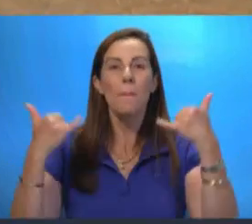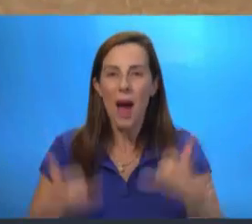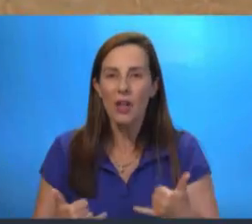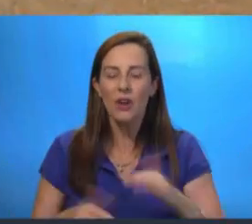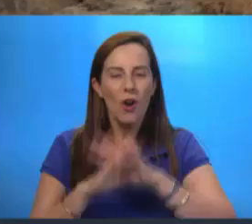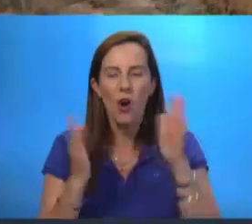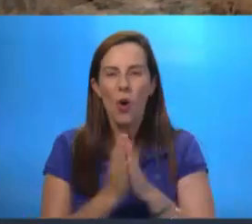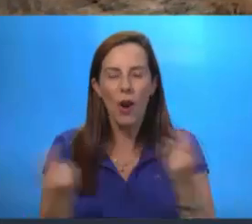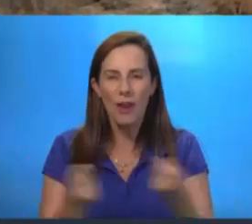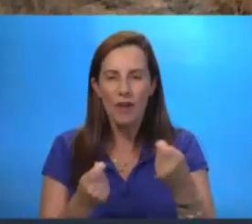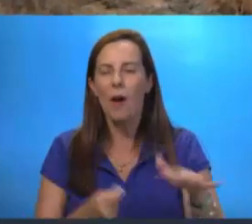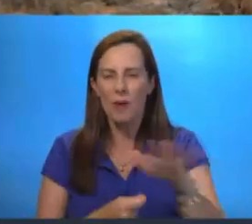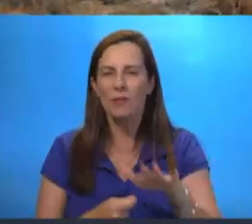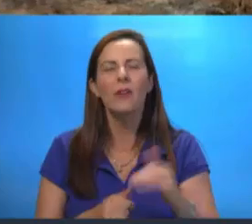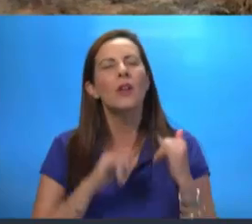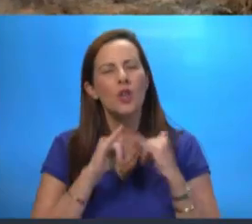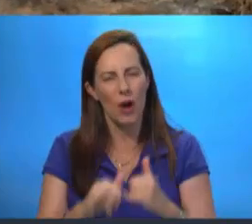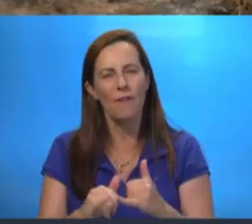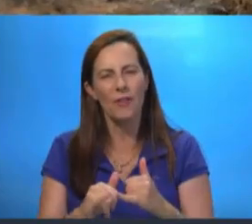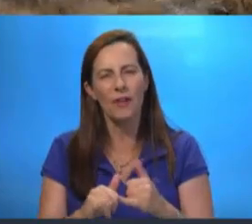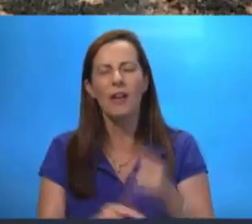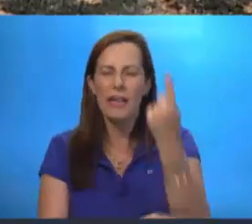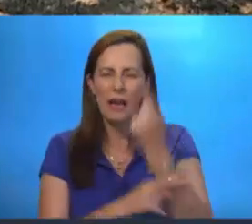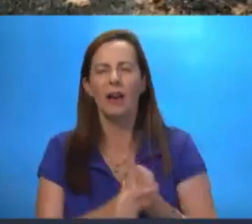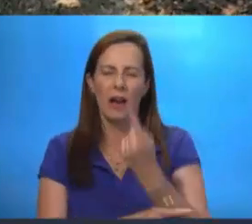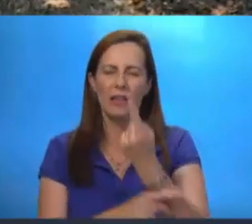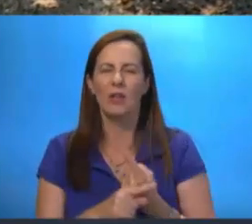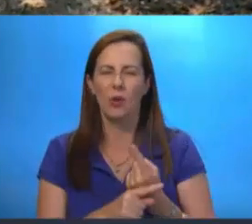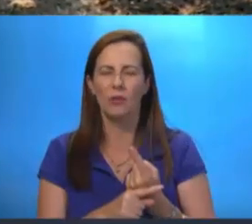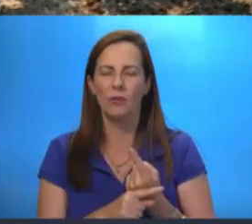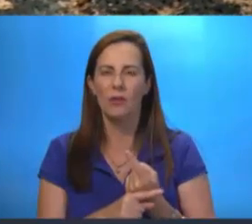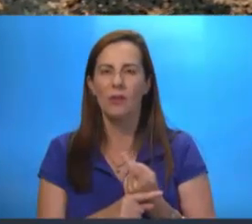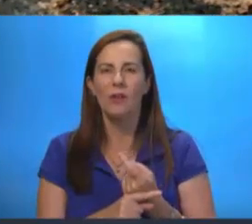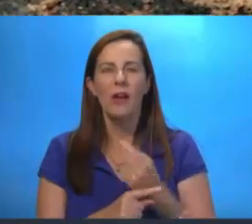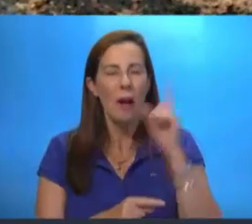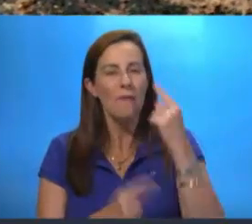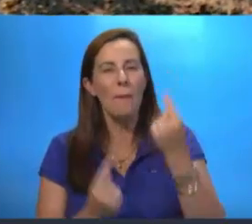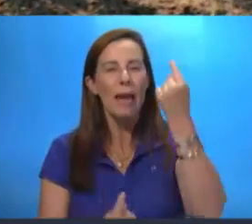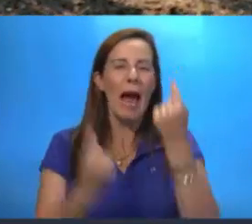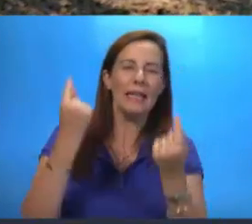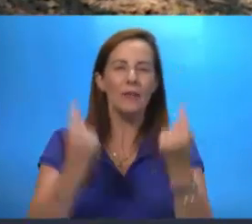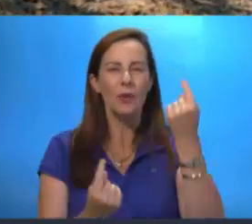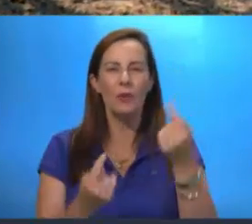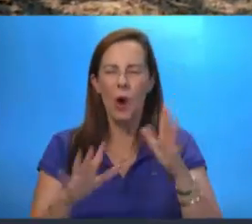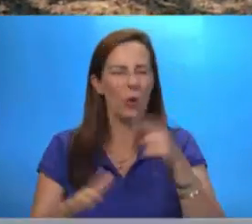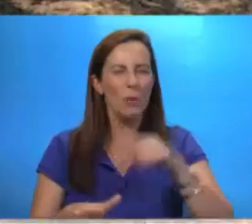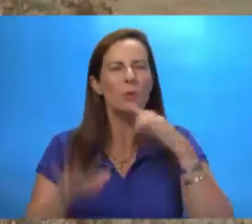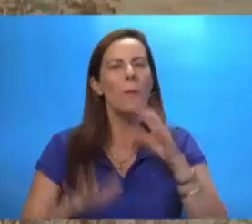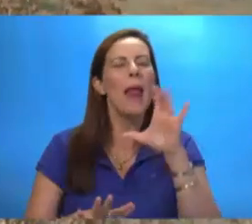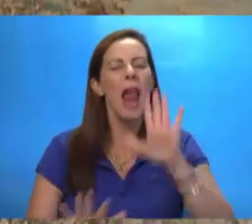על גדר המערכת יוביל ככל הנראה לירי רקטות. והמילה טפטופים שכל כך שנועה כאן,